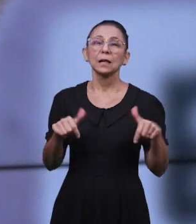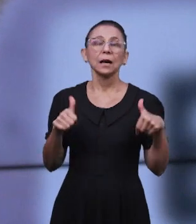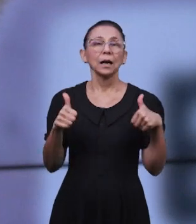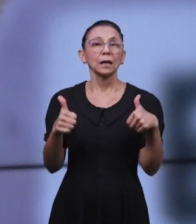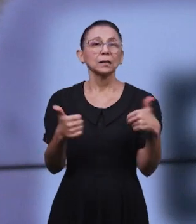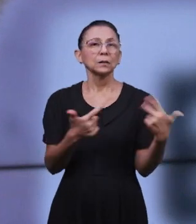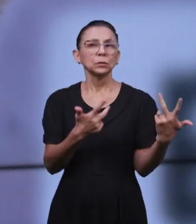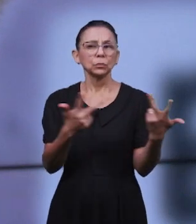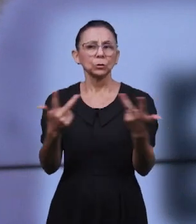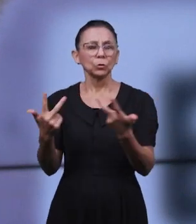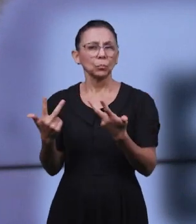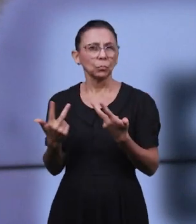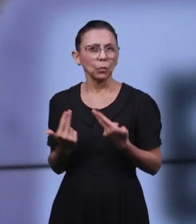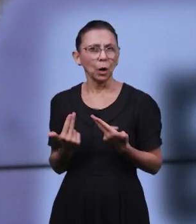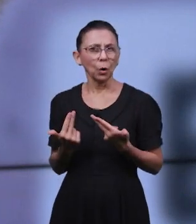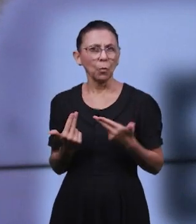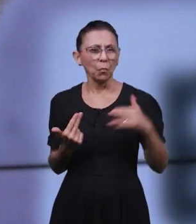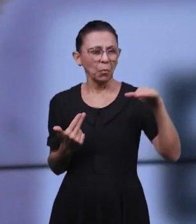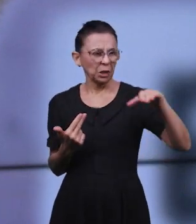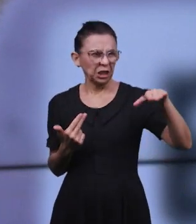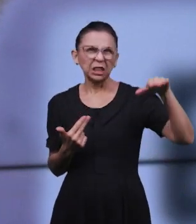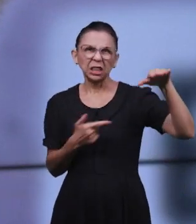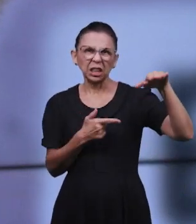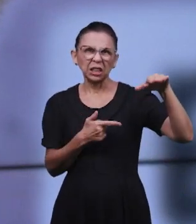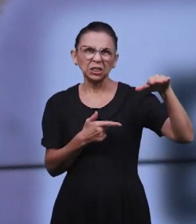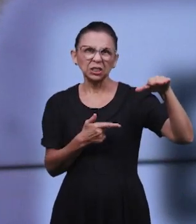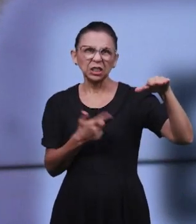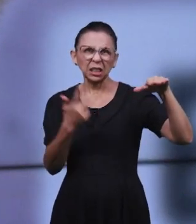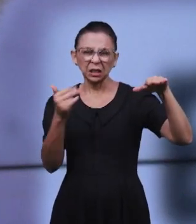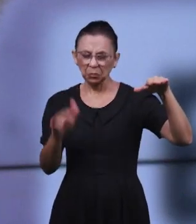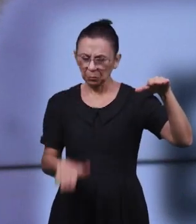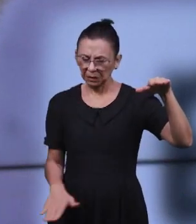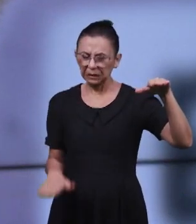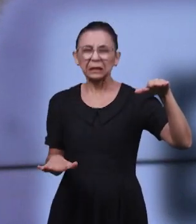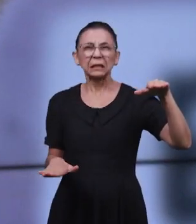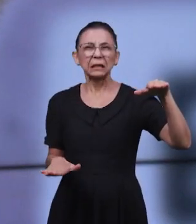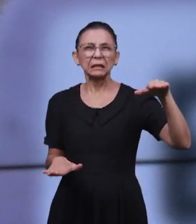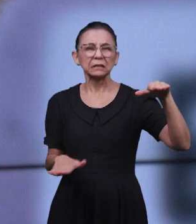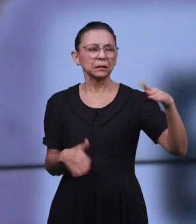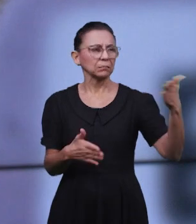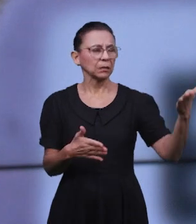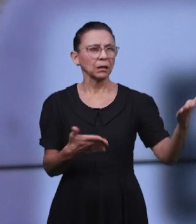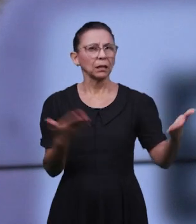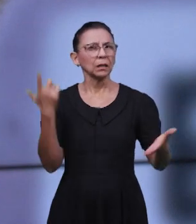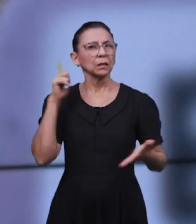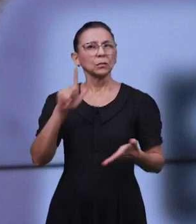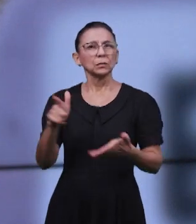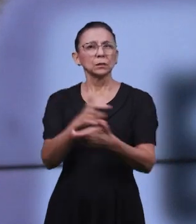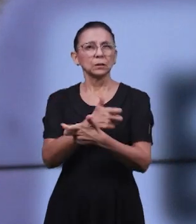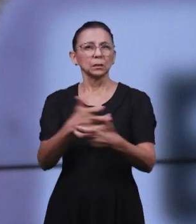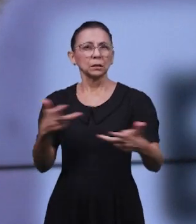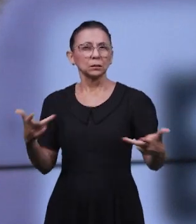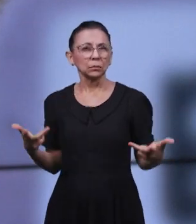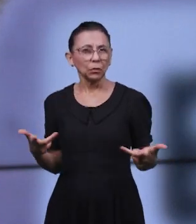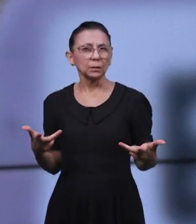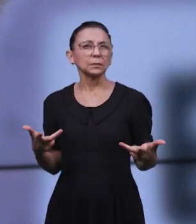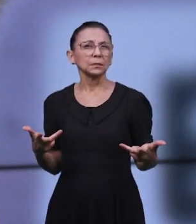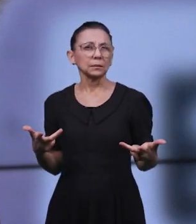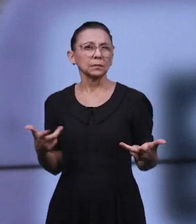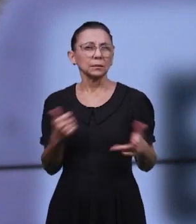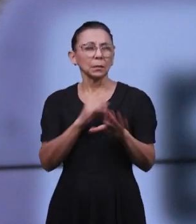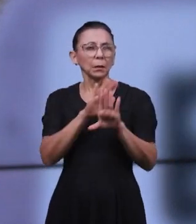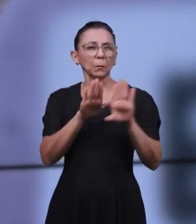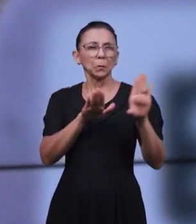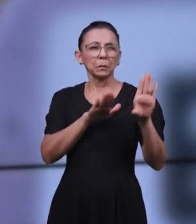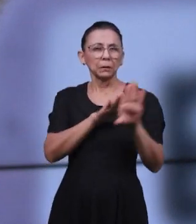souvent, ils agissent comme un enfant gâté qui veut avoir les choses à travers le caprice. Et comment agir